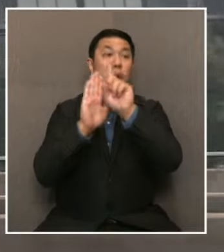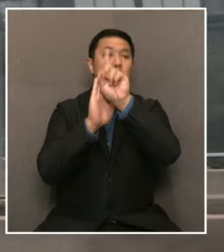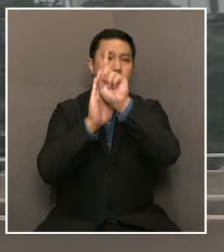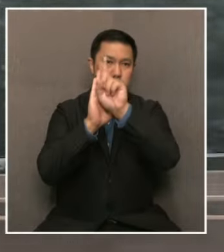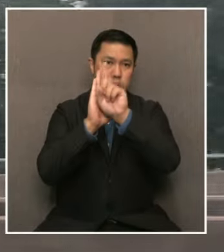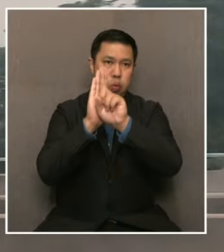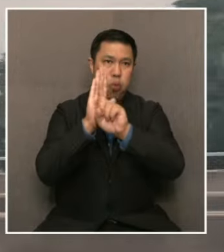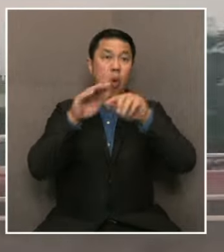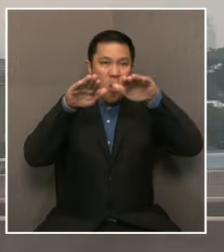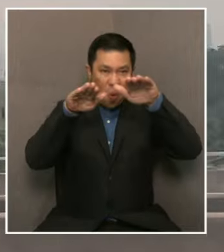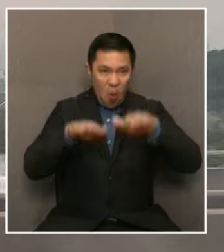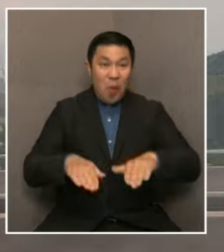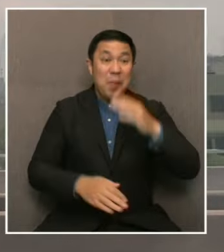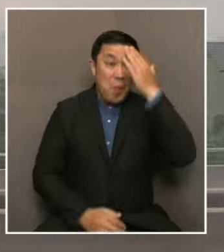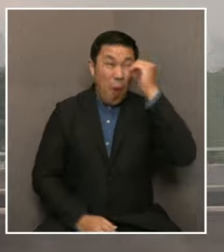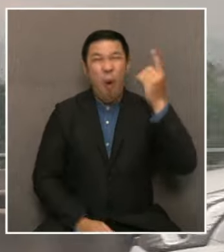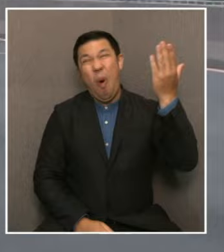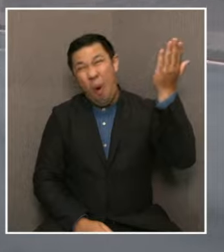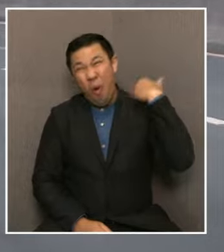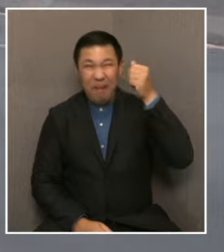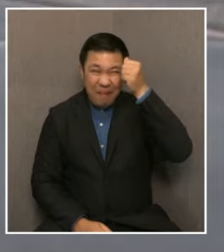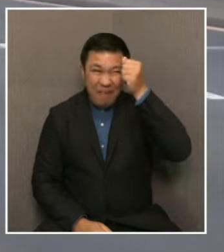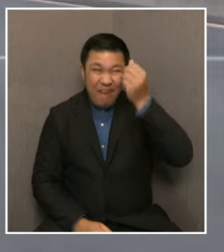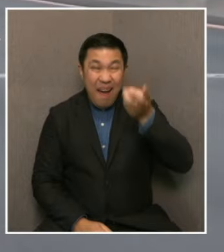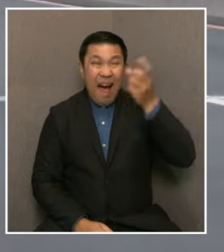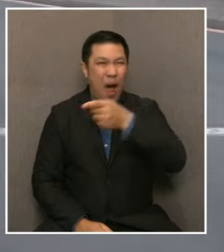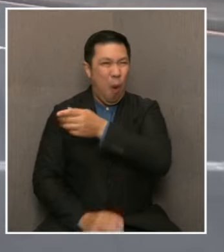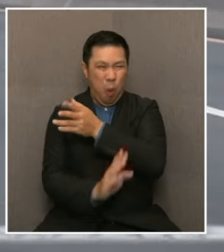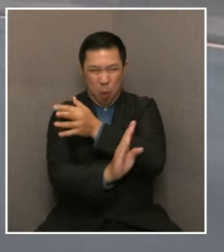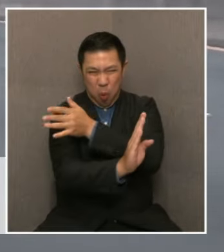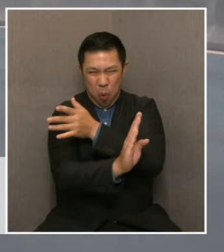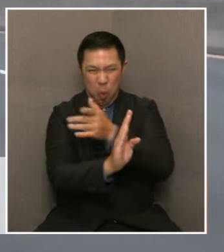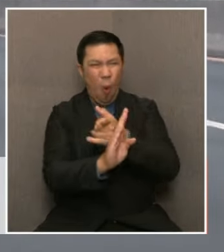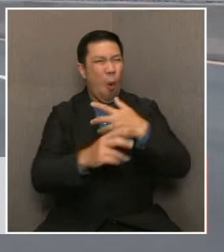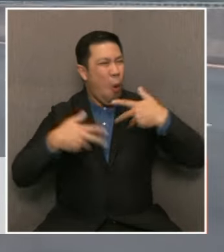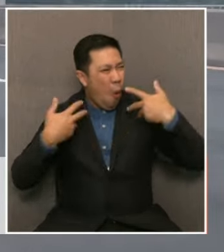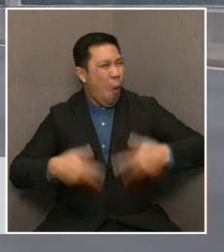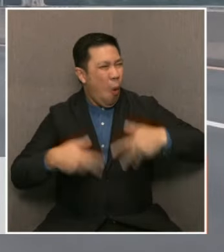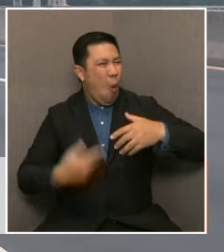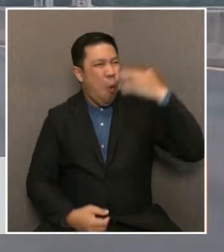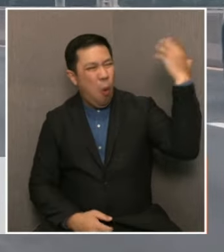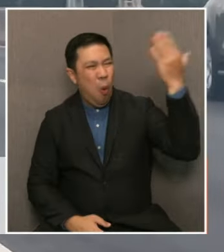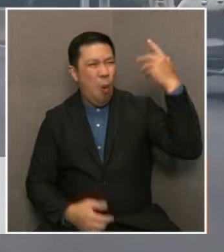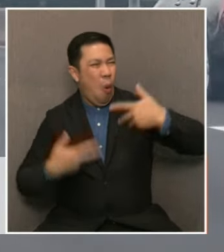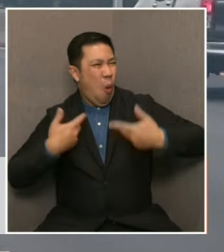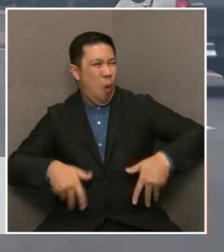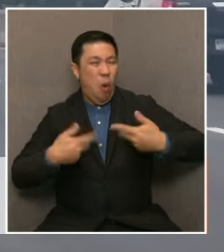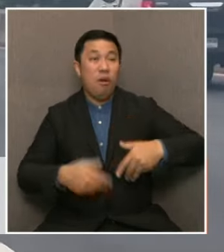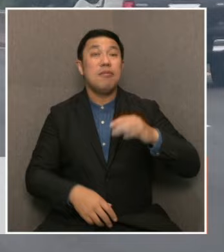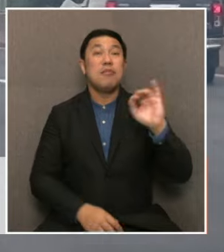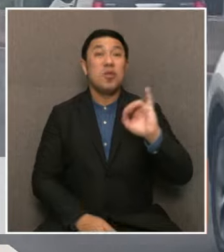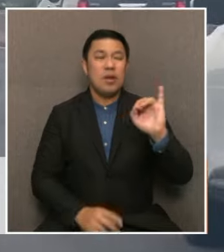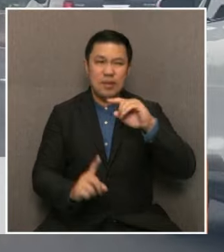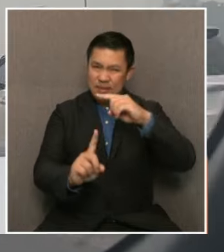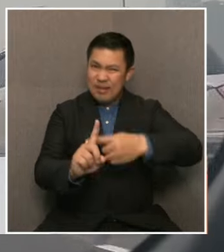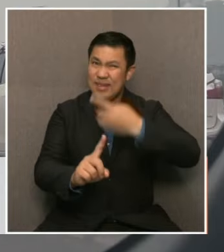งครับหลังจากที่ก่อนหน้านี้เราบ่นกันมาหลายวันหลายเดือนนะครับว่าอากาศมันร้อนถึงร้อนจัดต่อเนื่องคือต้องบ่นกันมาตั้งแต่ช่วงก